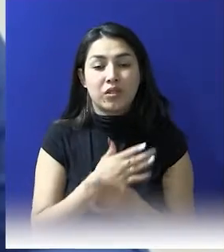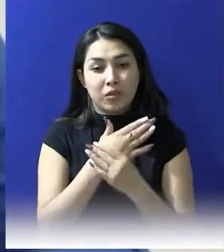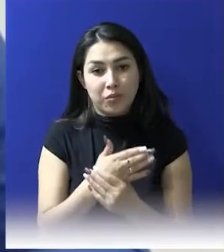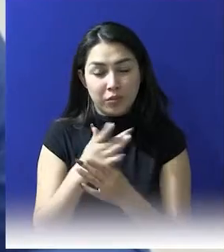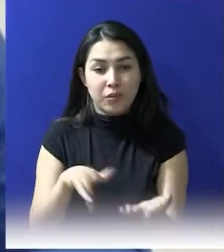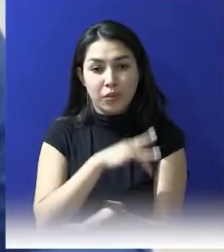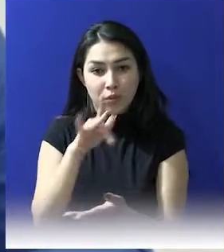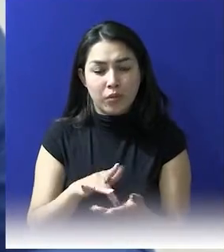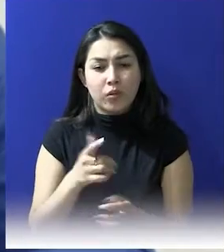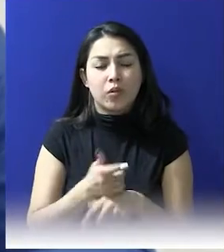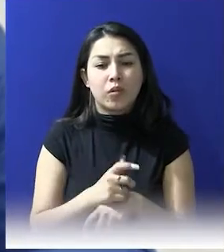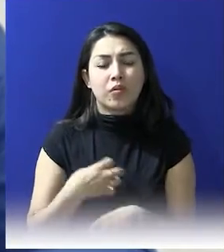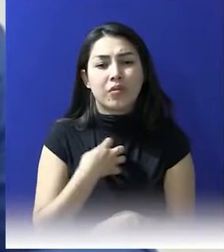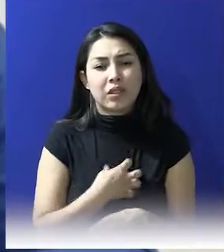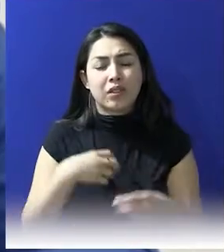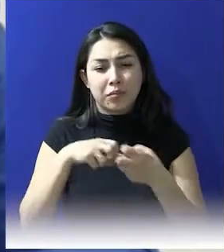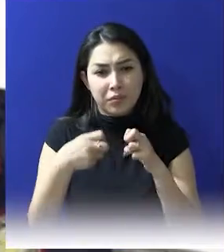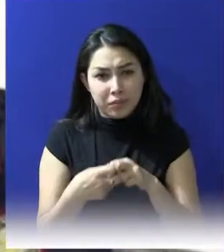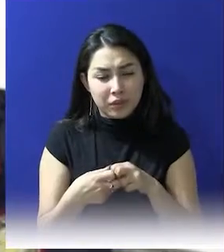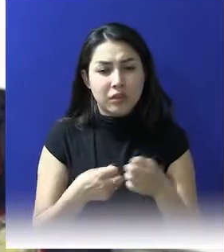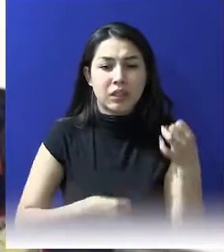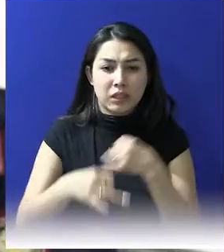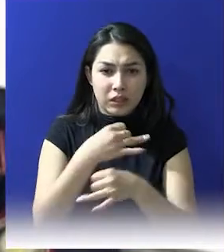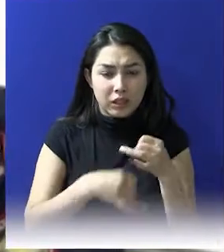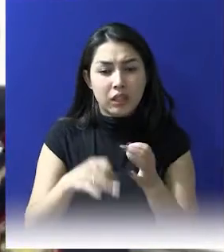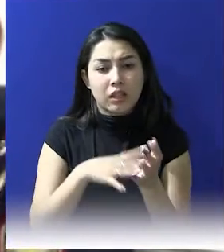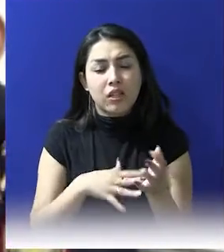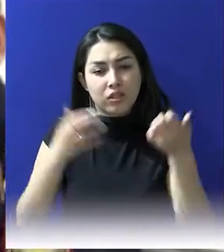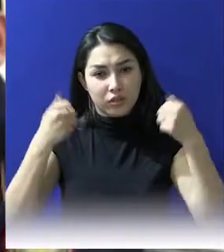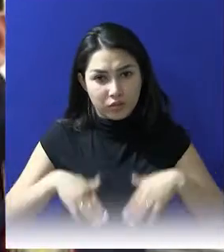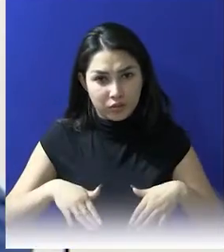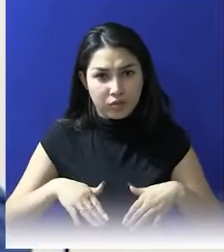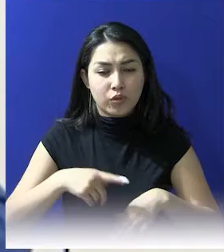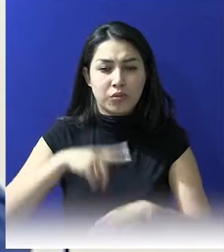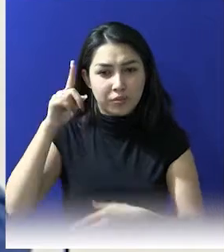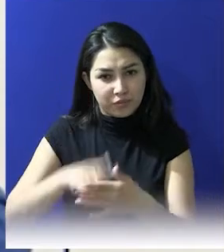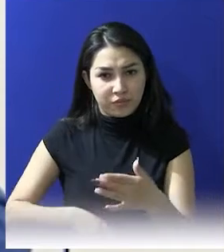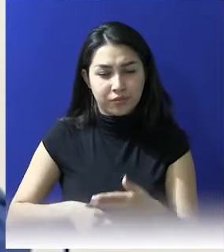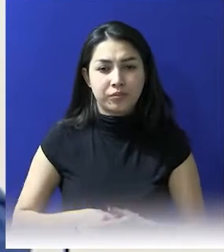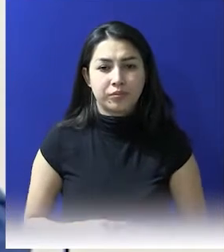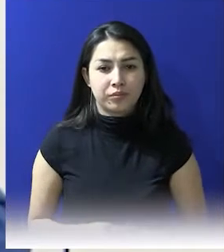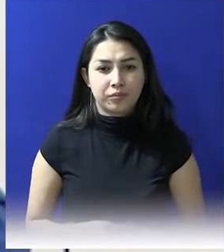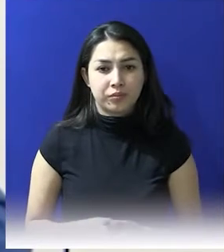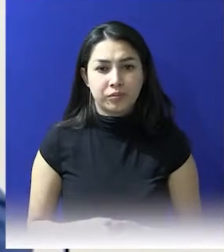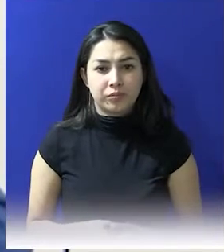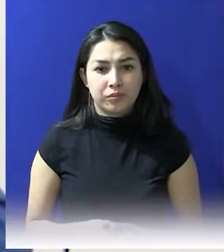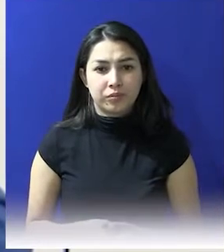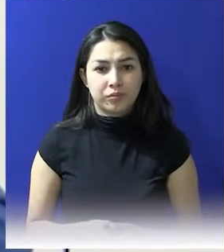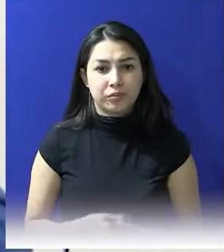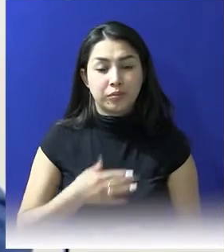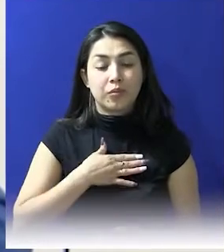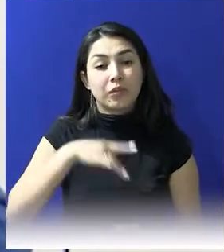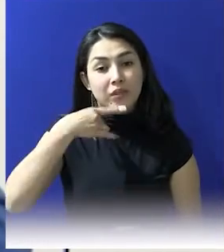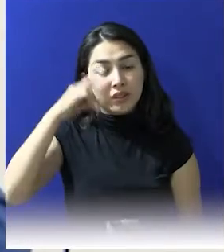тұрғындары маңызды мәселелерін мамандармен талқылап, жақын арада шешімі табылатындығына сенім білдірді. Қазақстан Республикасының президенті